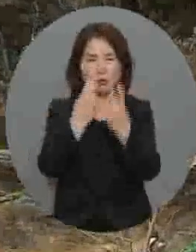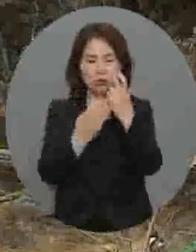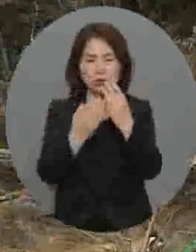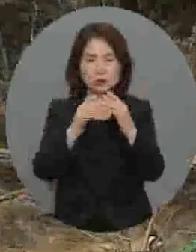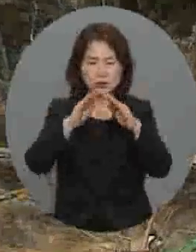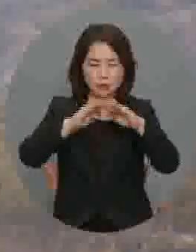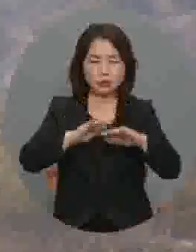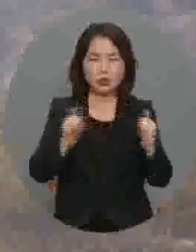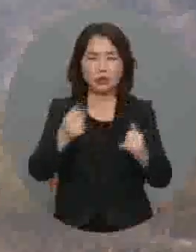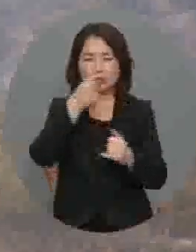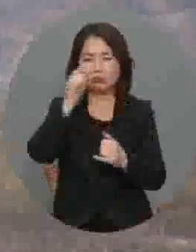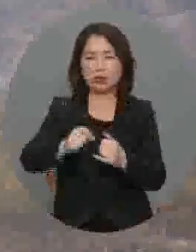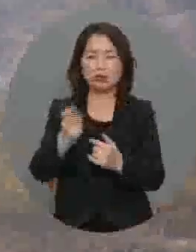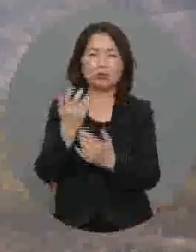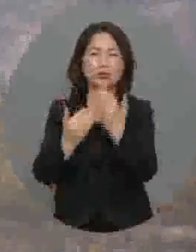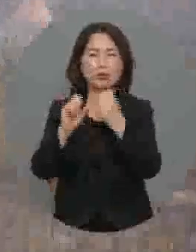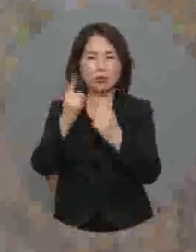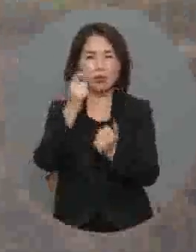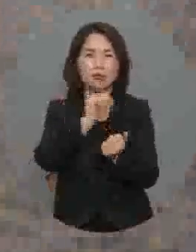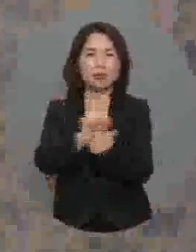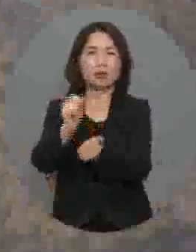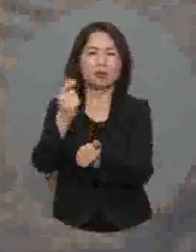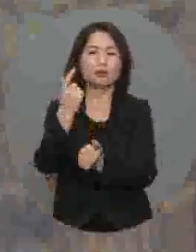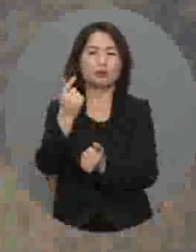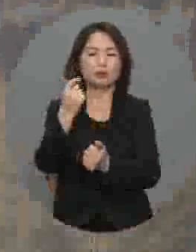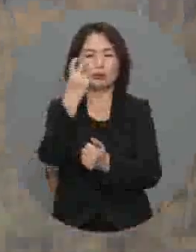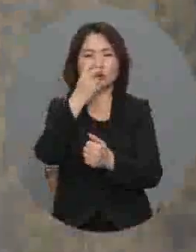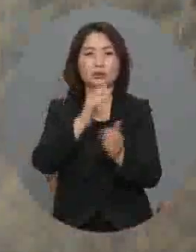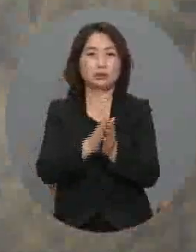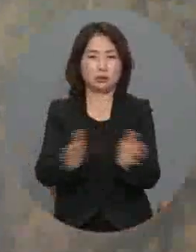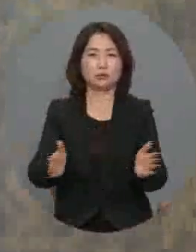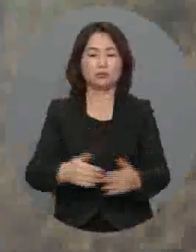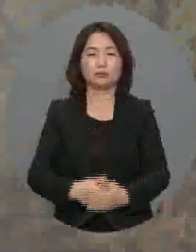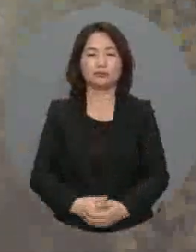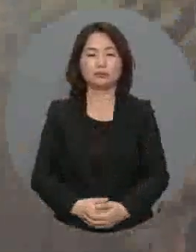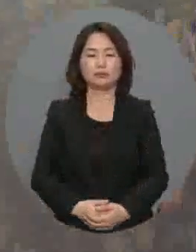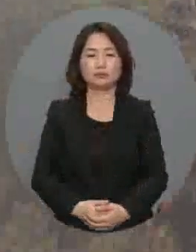쓰레기 소각으로 추정하고 정밀 수사에 들어갔습니다. MBC 뉴스 이호영입니다.